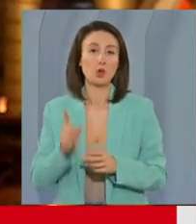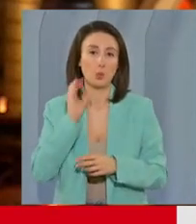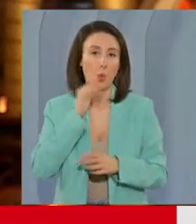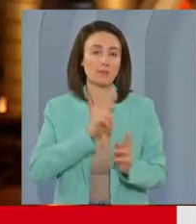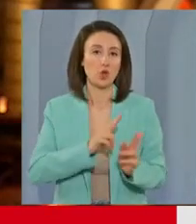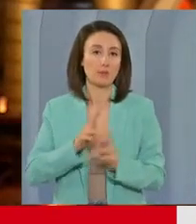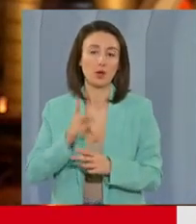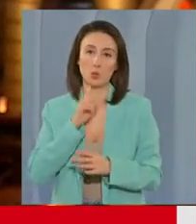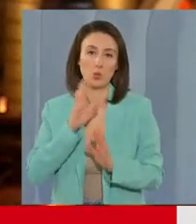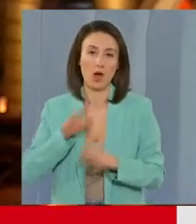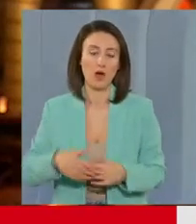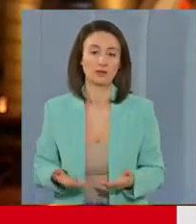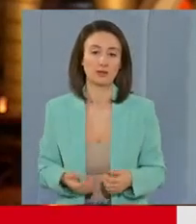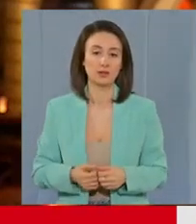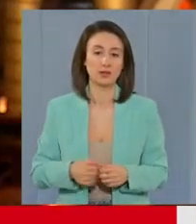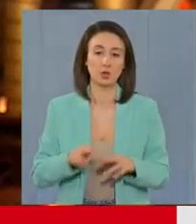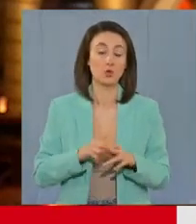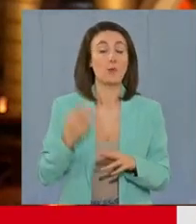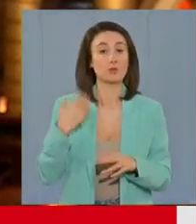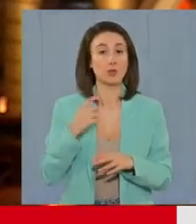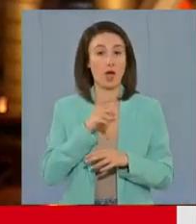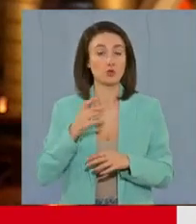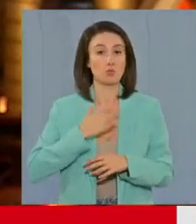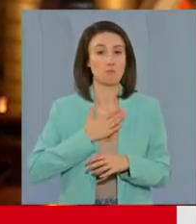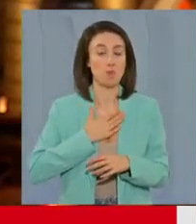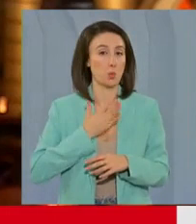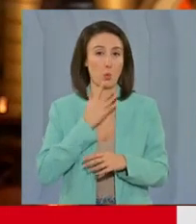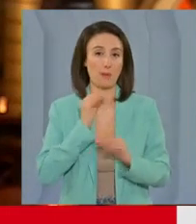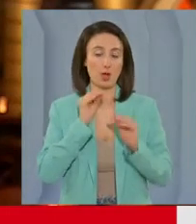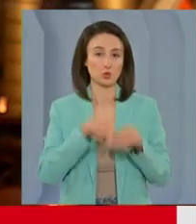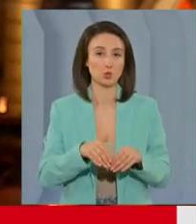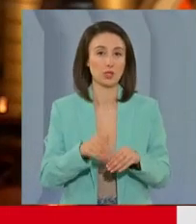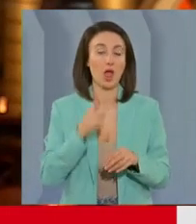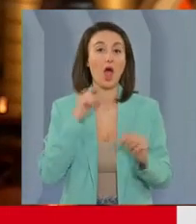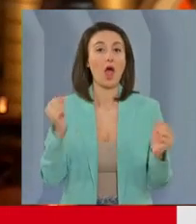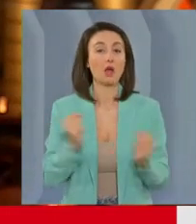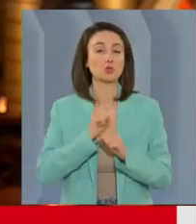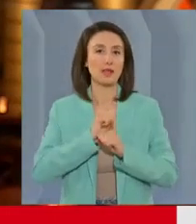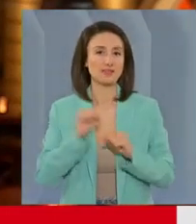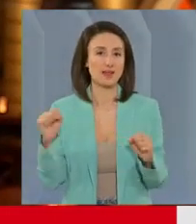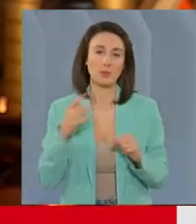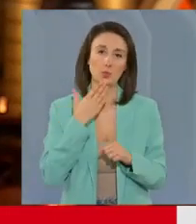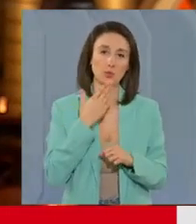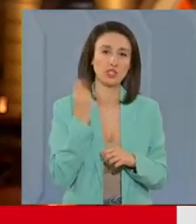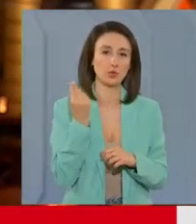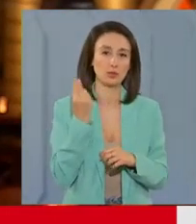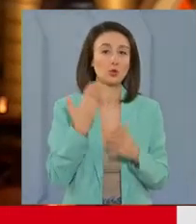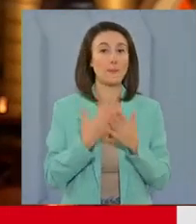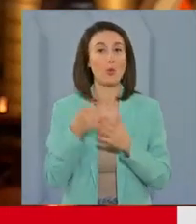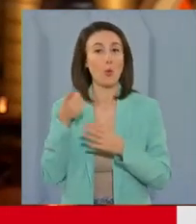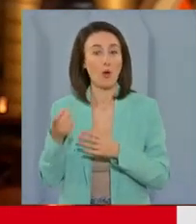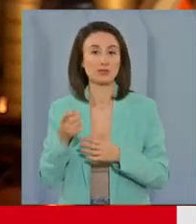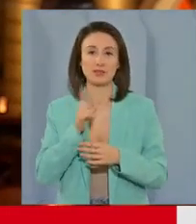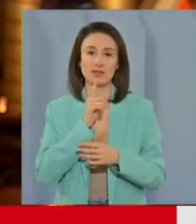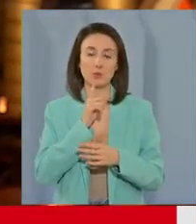normal Nu le ar avea cum a fost și în cazul meu eu nu am ajuns la la acțiuni Extreme și mulțumesc lui Dumnezeu pentru asta doar